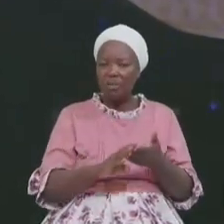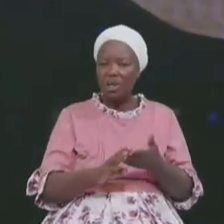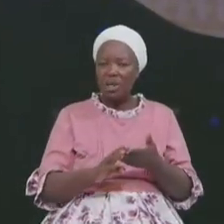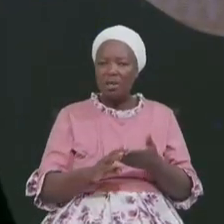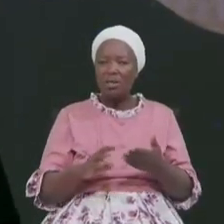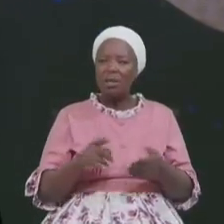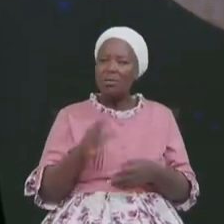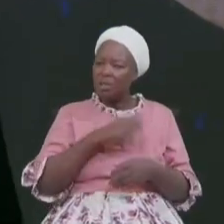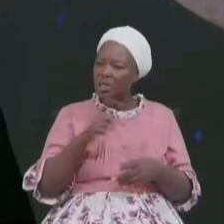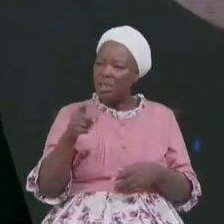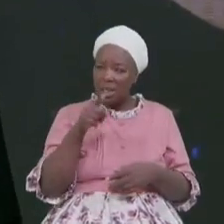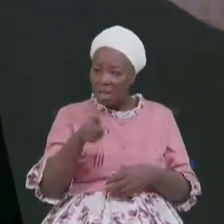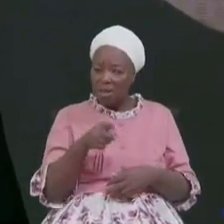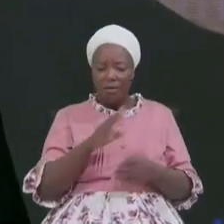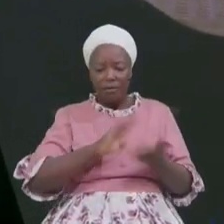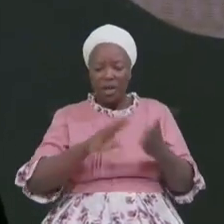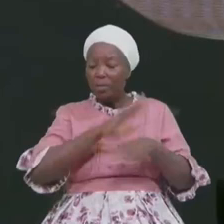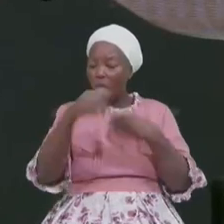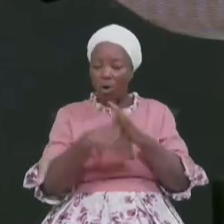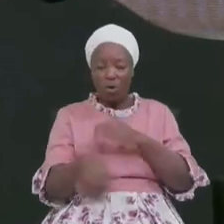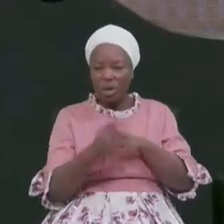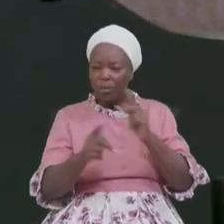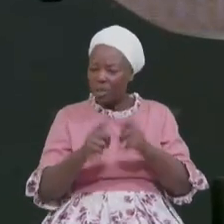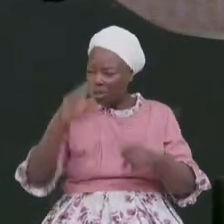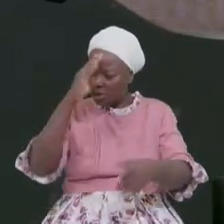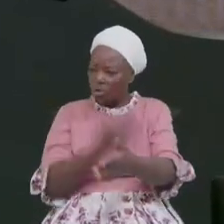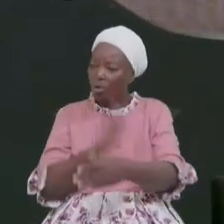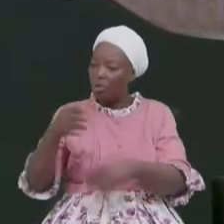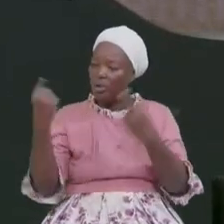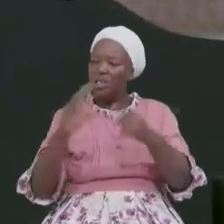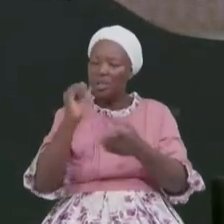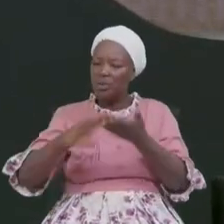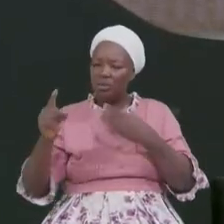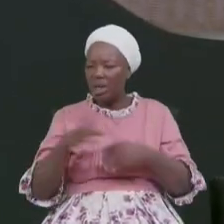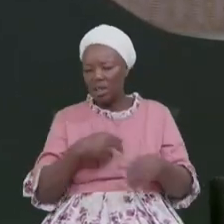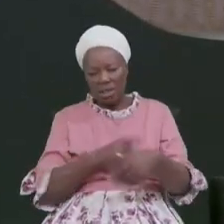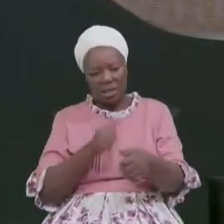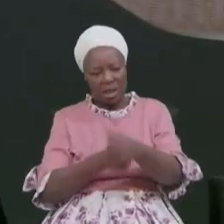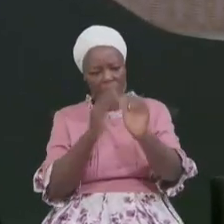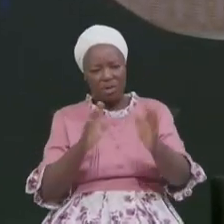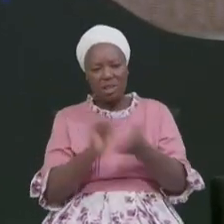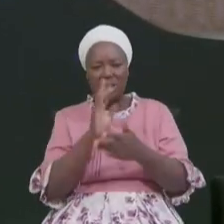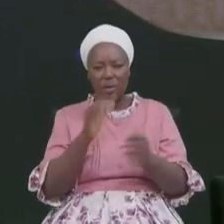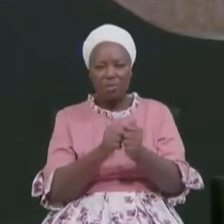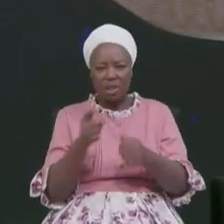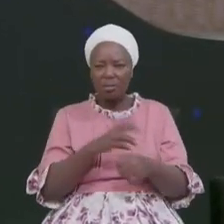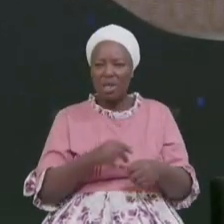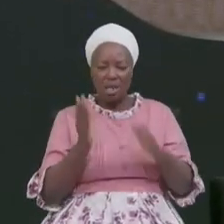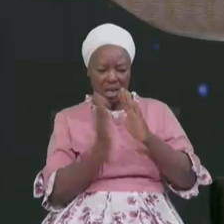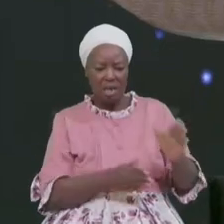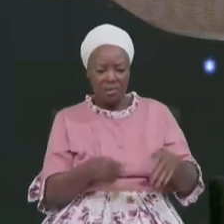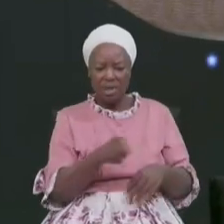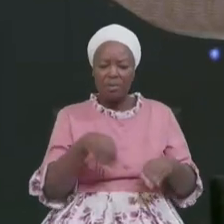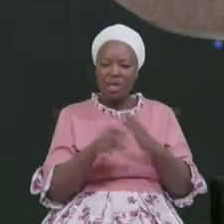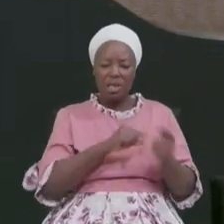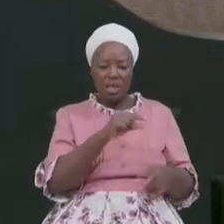les autres. Que tes péchés te soient pardonnés, mon fils. Alors les disciples qui étaient avec lui, il les a pour qu'il